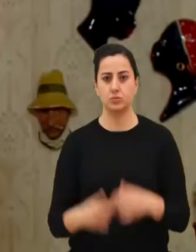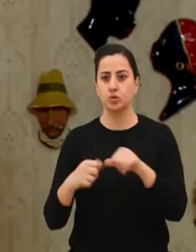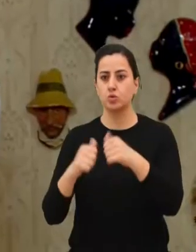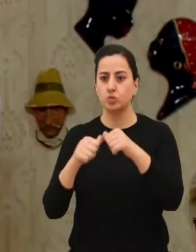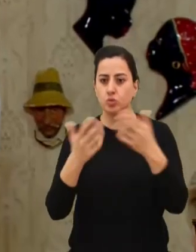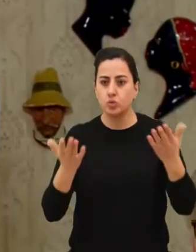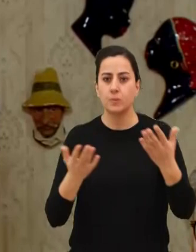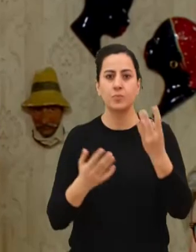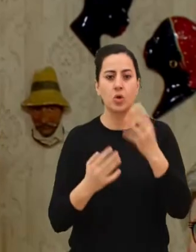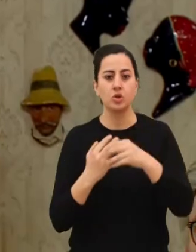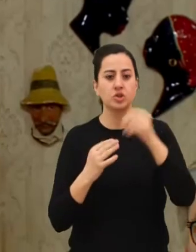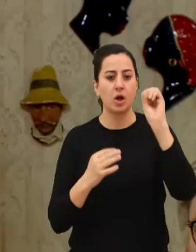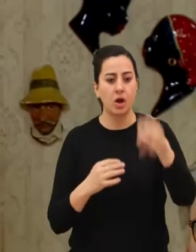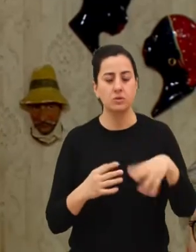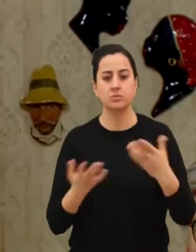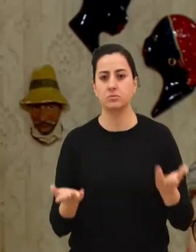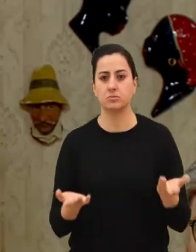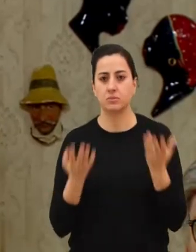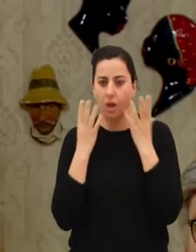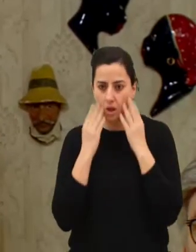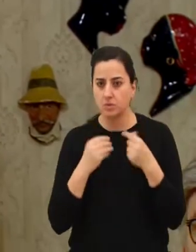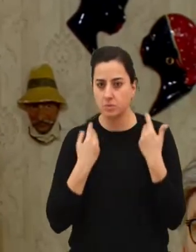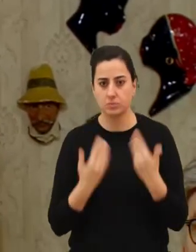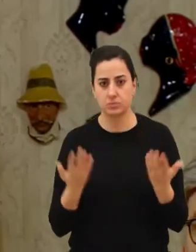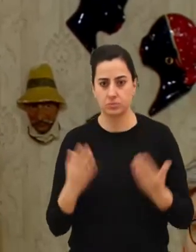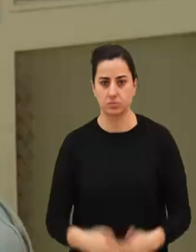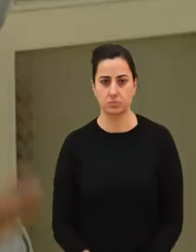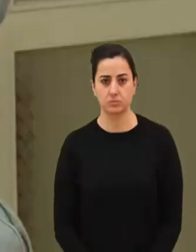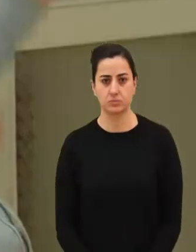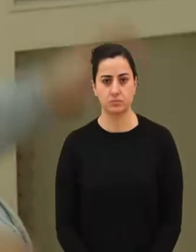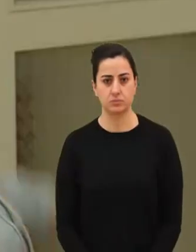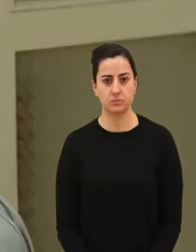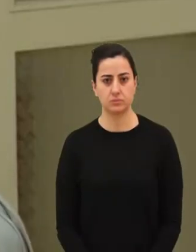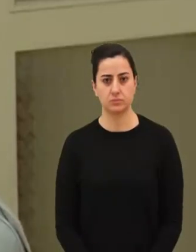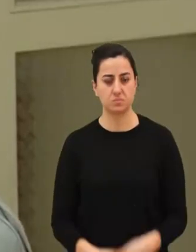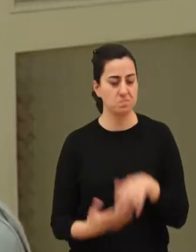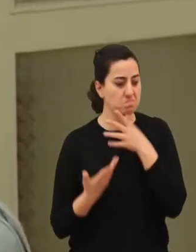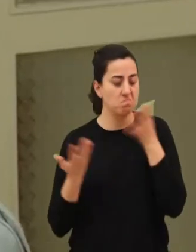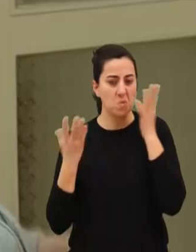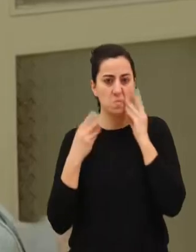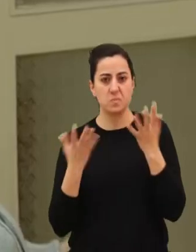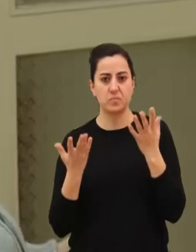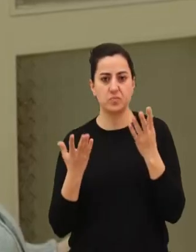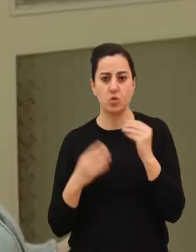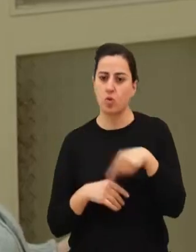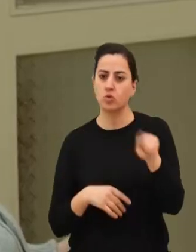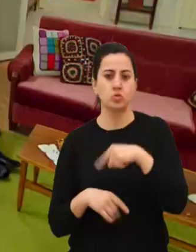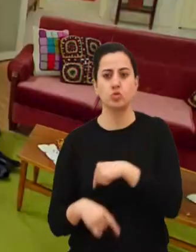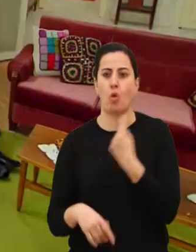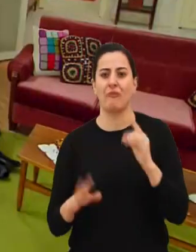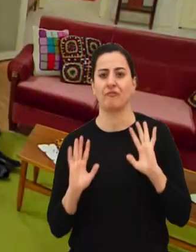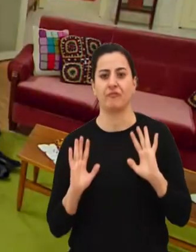boşanıyor, oğlan nişan attı. Yani ne olacak bu işin sonu? Yani bizim çocuklar çok acayip ya